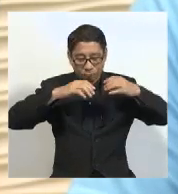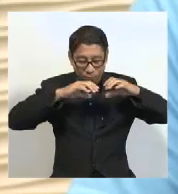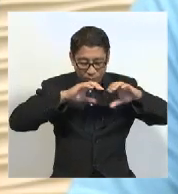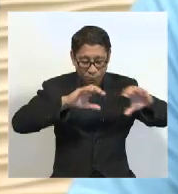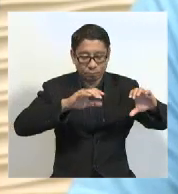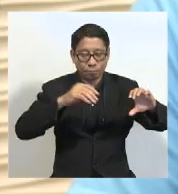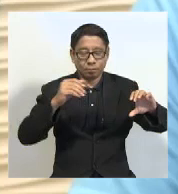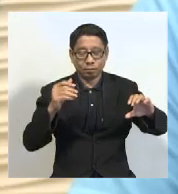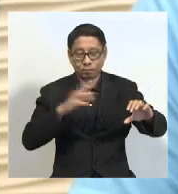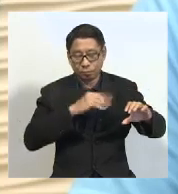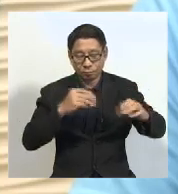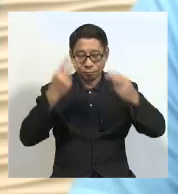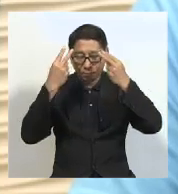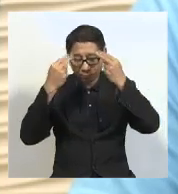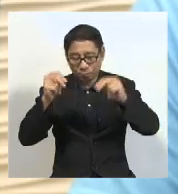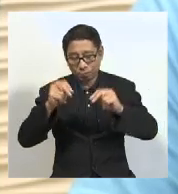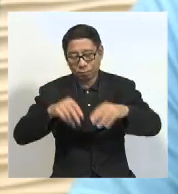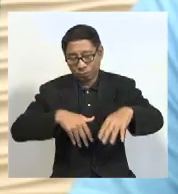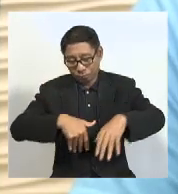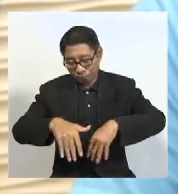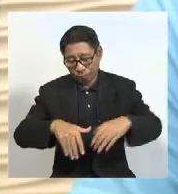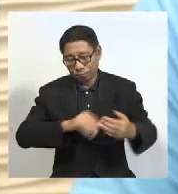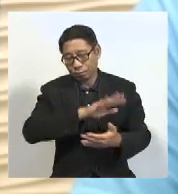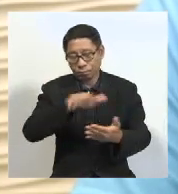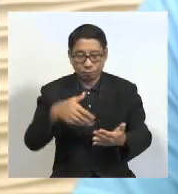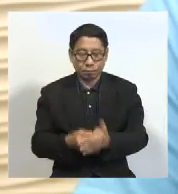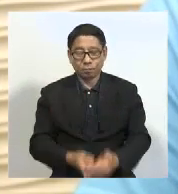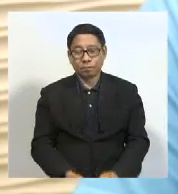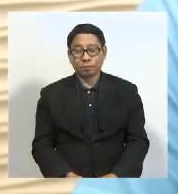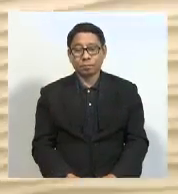นะครับแล้วก็ของนายกแล้วก็พี่น้องชาวประมงทั้งหมดครับ